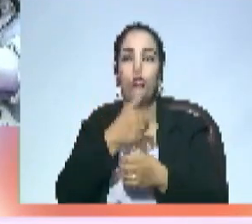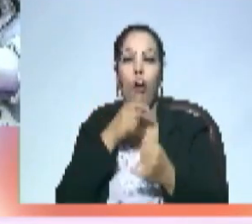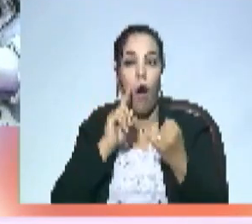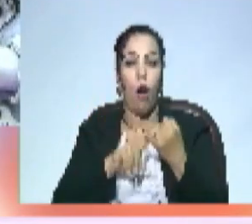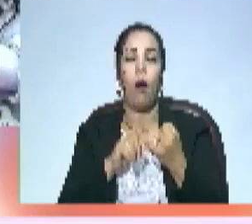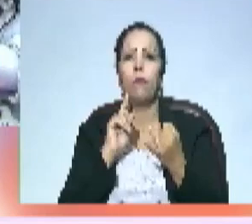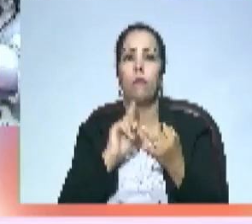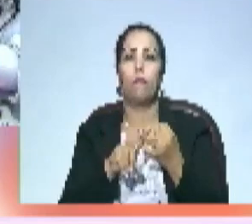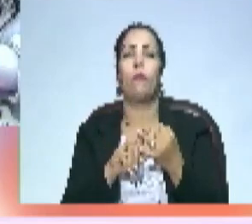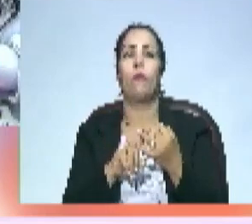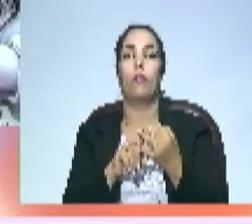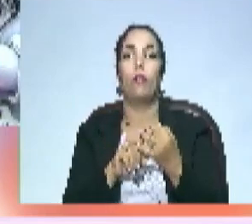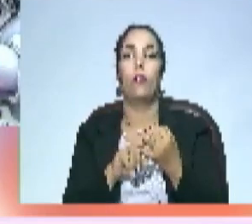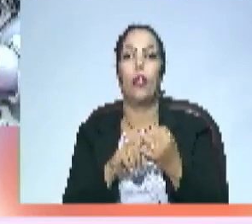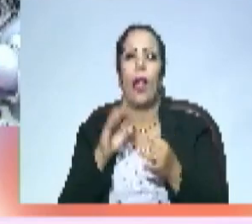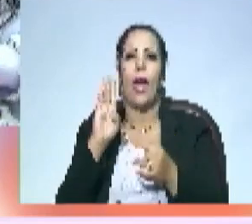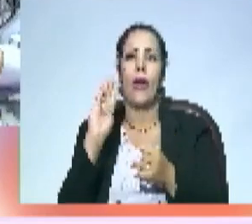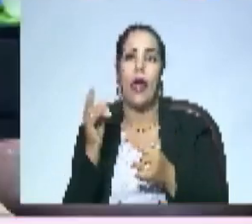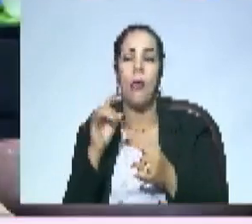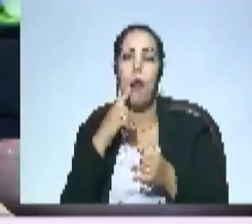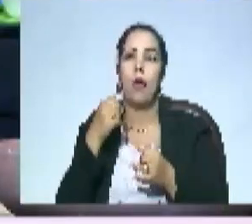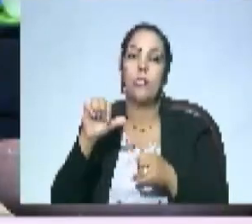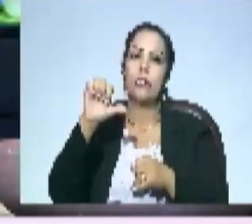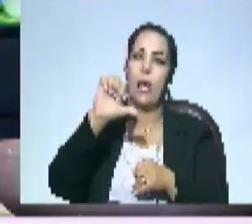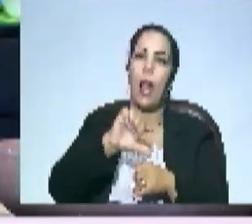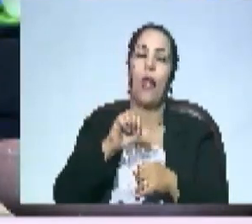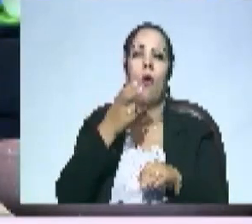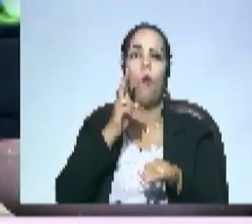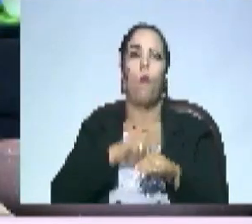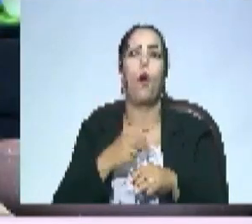وقشطه كريمه سايله